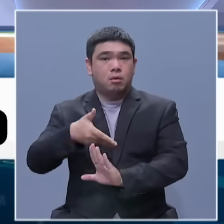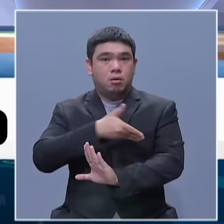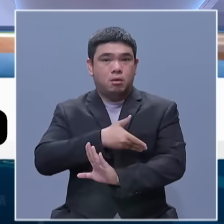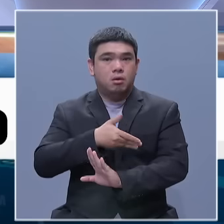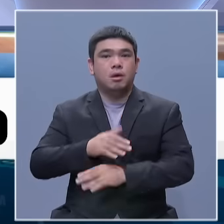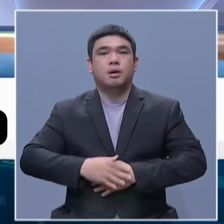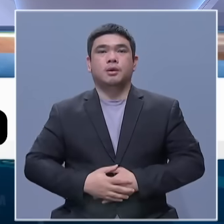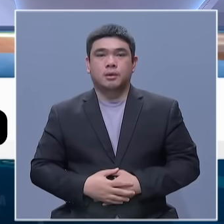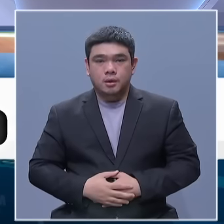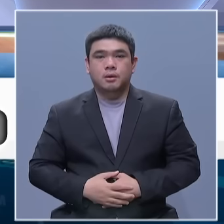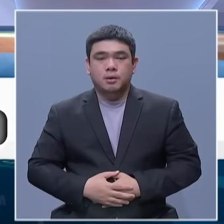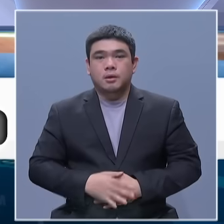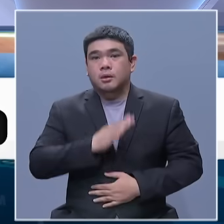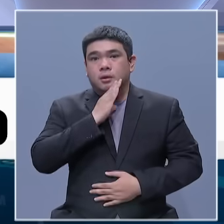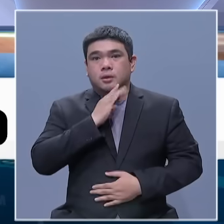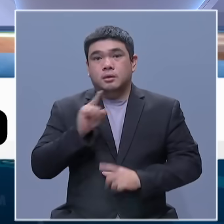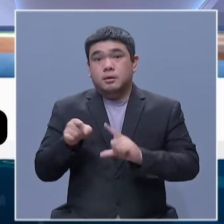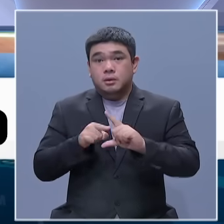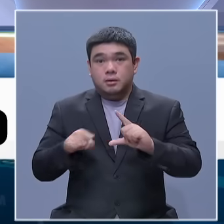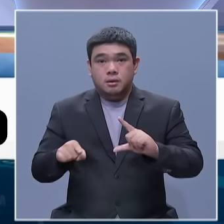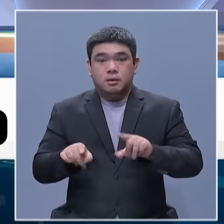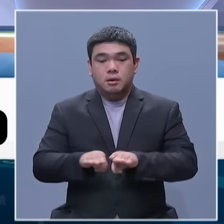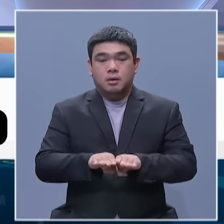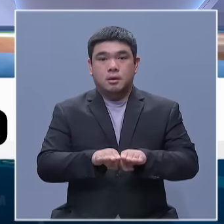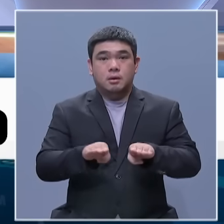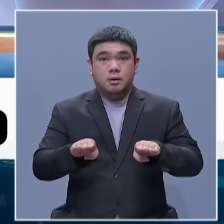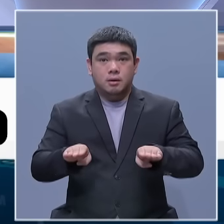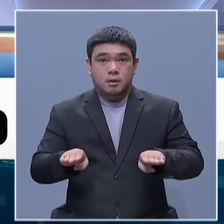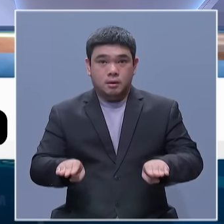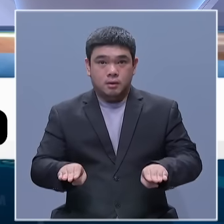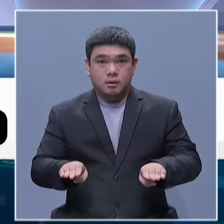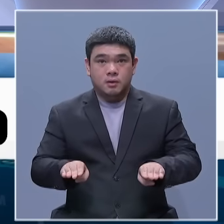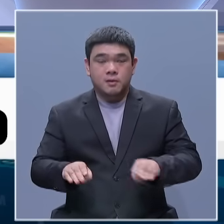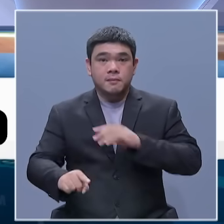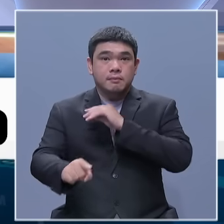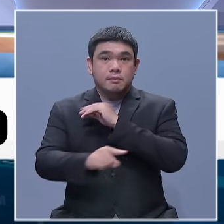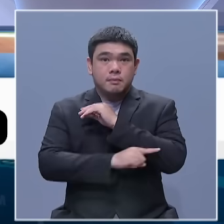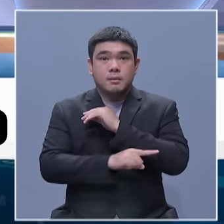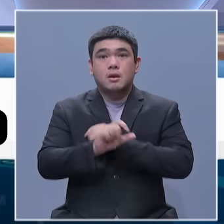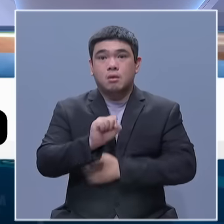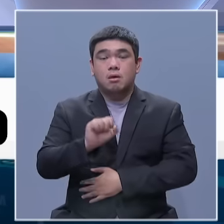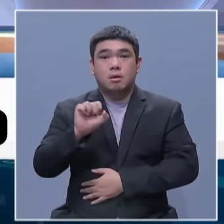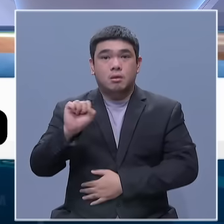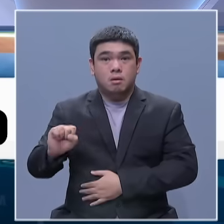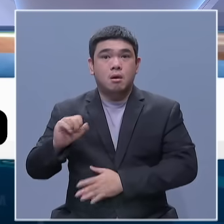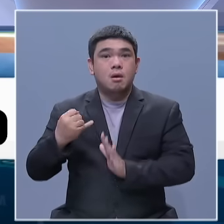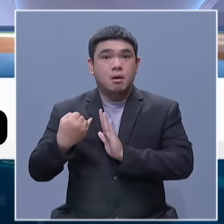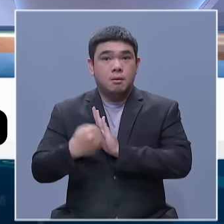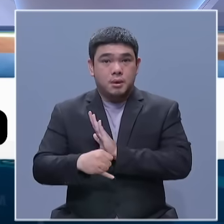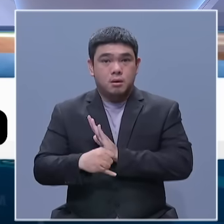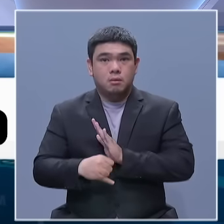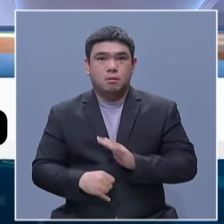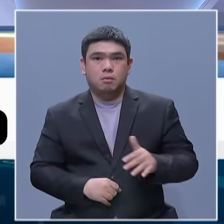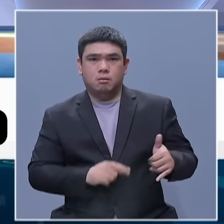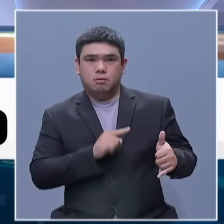ปนั้นทีนี้ต้องบอกว่าก้าวไกลมาตรฐานเรื่องของการจะลงโทษส.ส.ที่กระทำความผิดคือหลายคนบอ